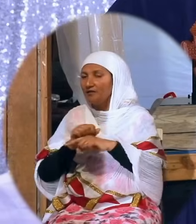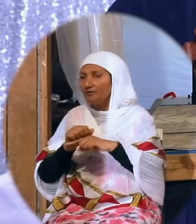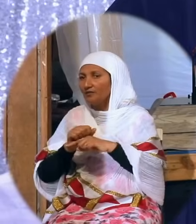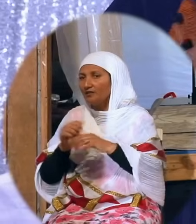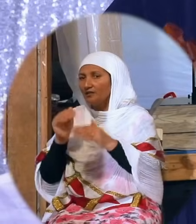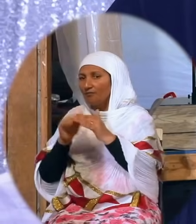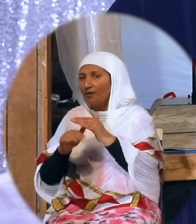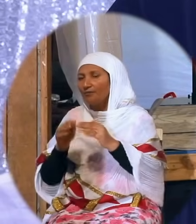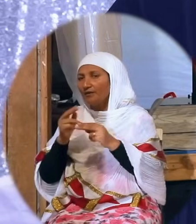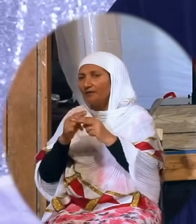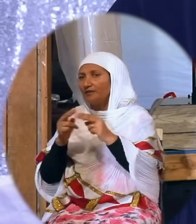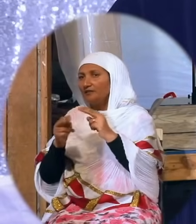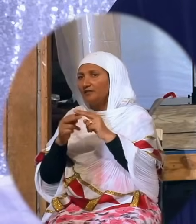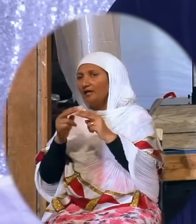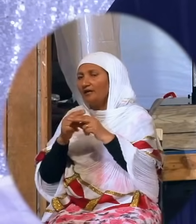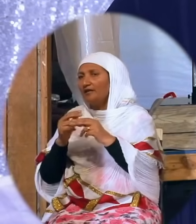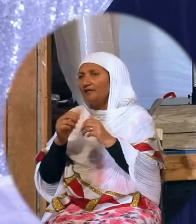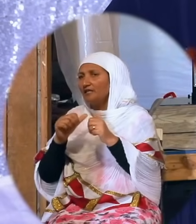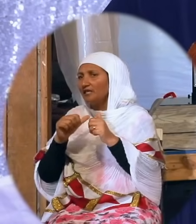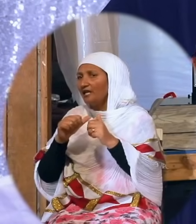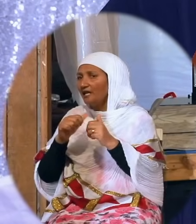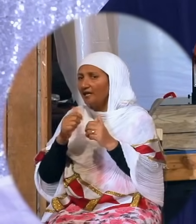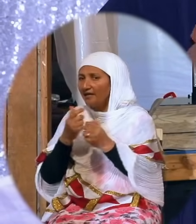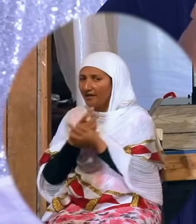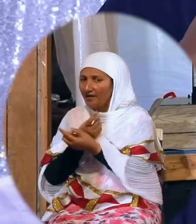ደረጃ በጣም የተለያየ ስለሚሆን